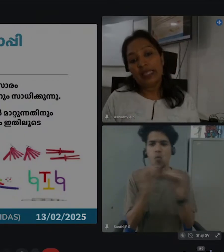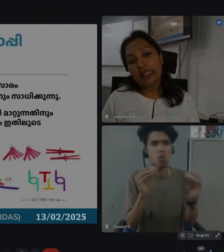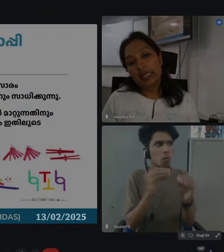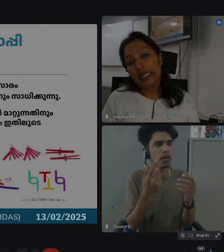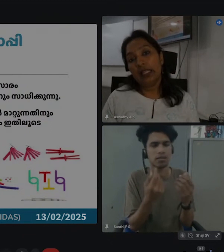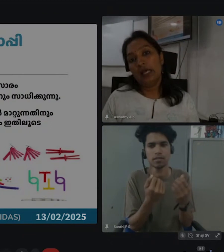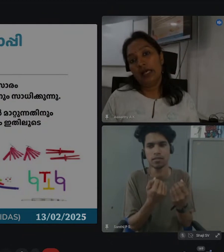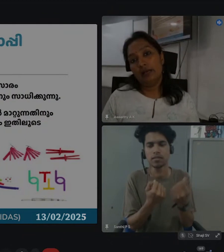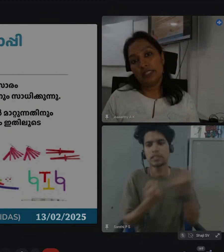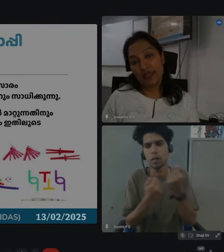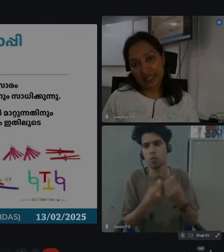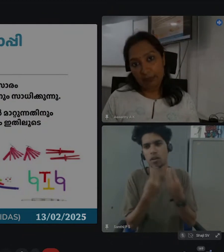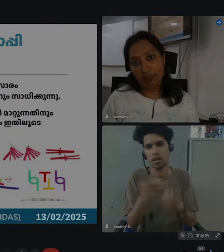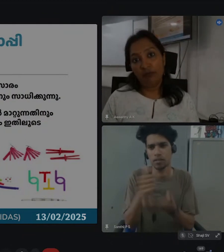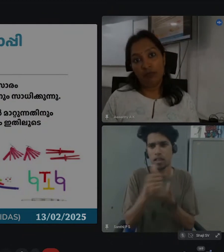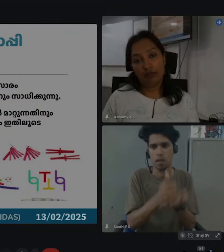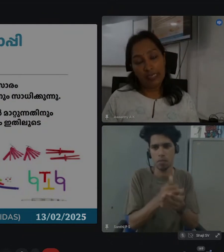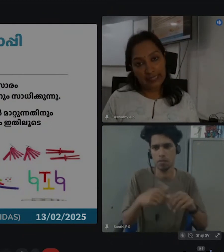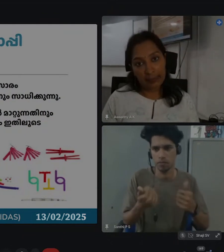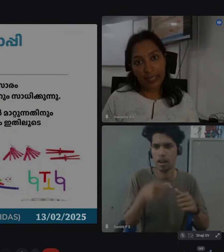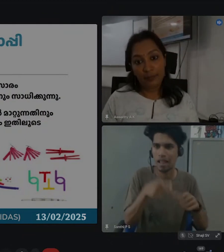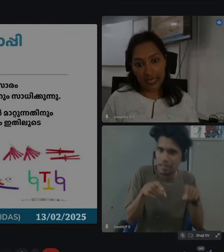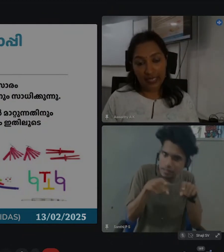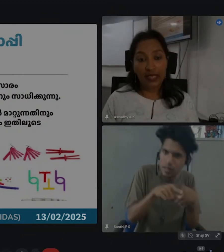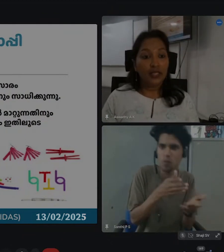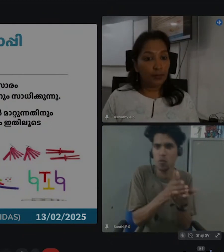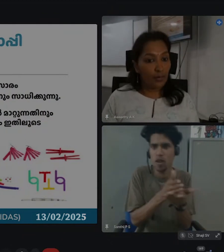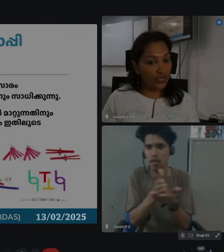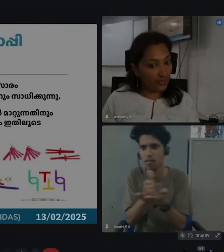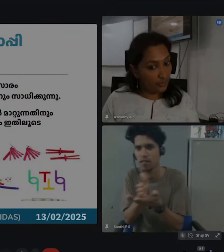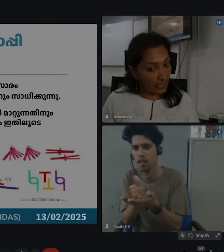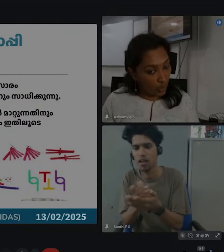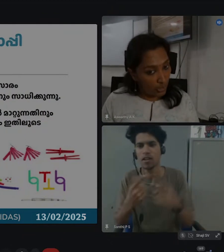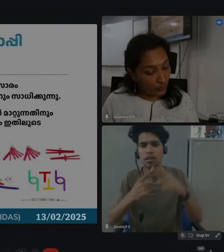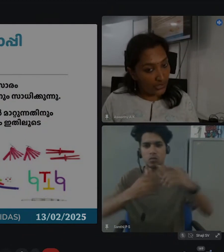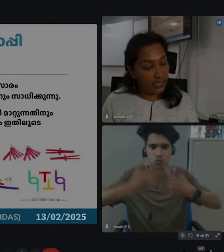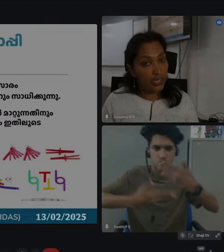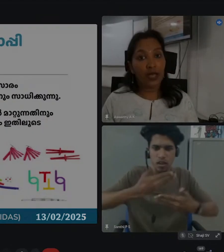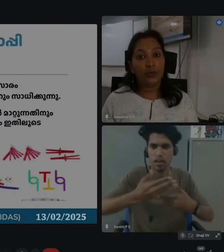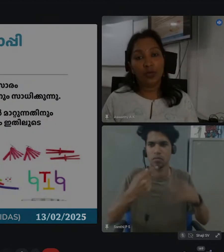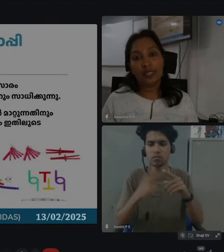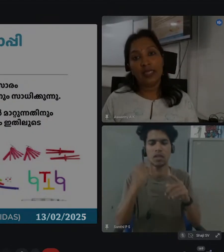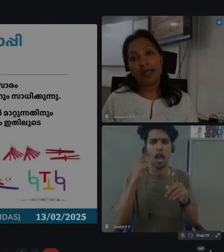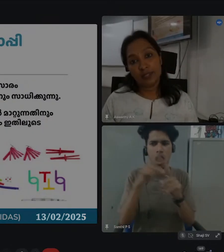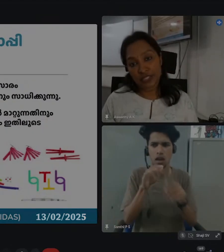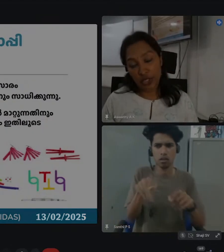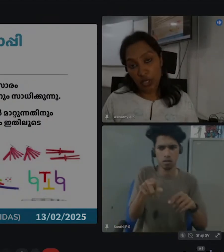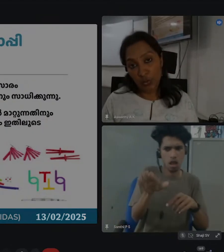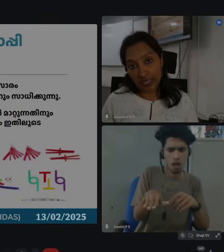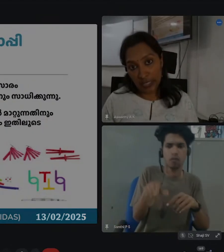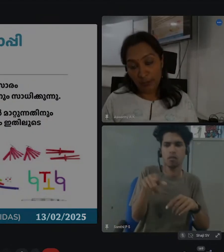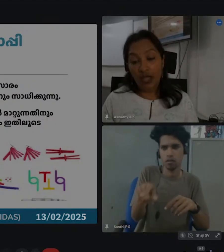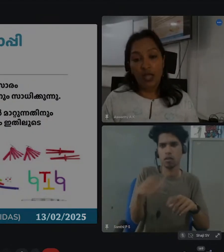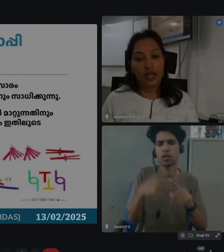പല രീതികളിൽ സ്പീച്ച് തെറപ്പിയും ഫീഡിംഗ് തെറപ്പിയും നൽകി നമുക്ക് ഭൗതിക വെല്ലുവിളികളുള്ള കുഞ്ഞുങ്ങളിലും അതുപോലെ തന്നെ മറ്റ്